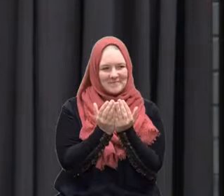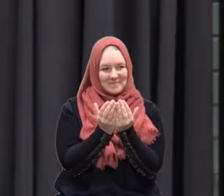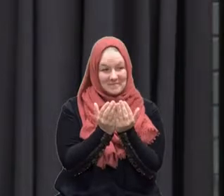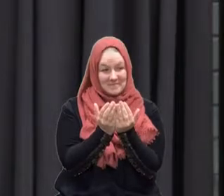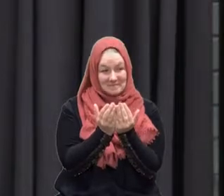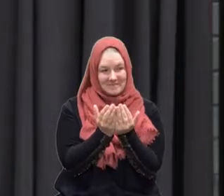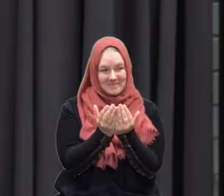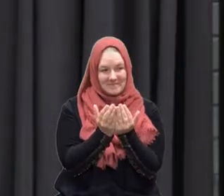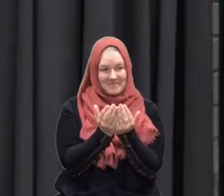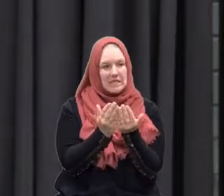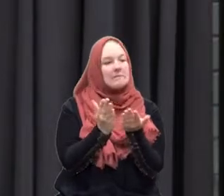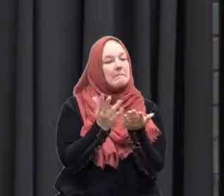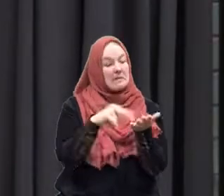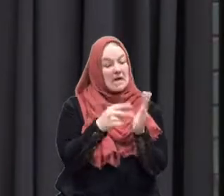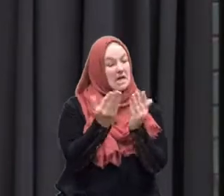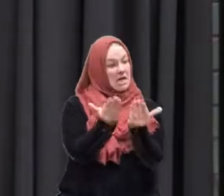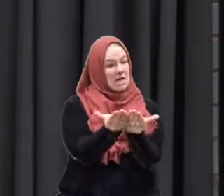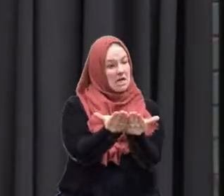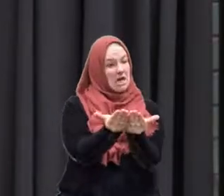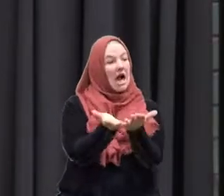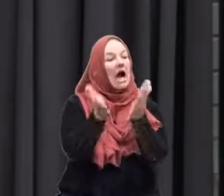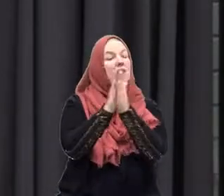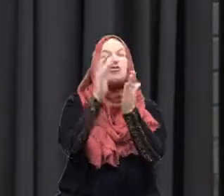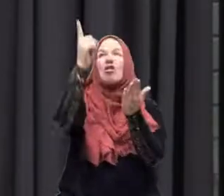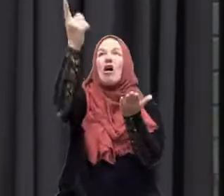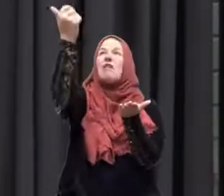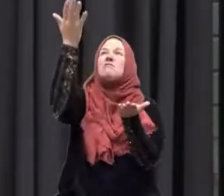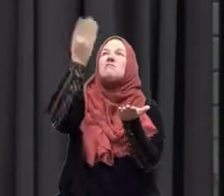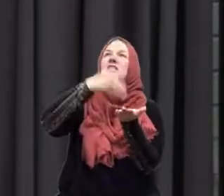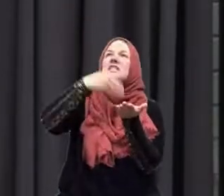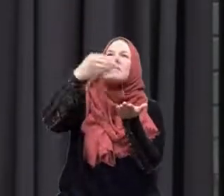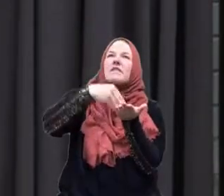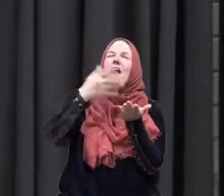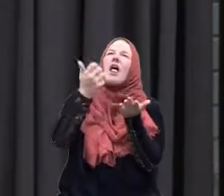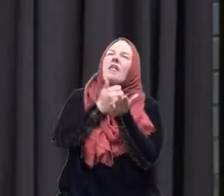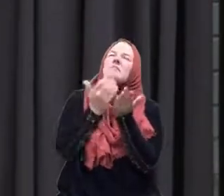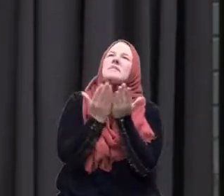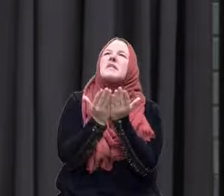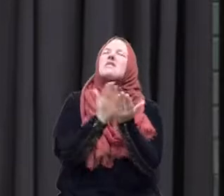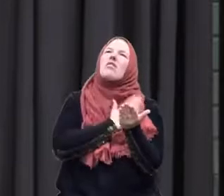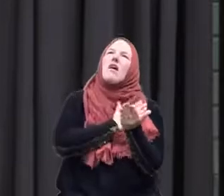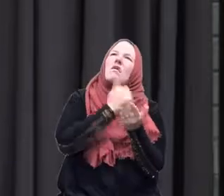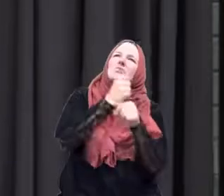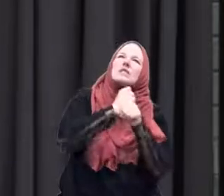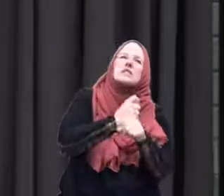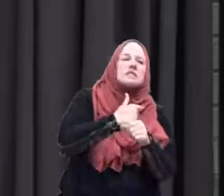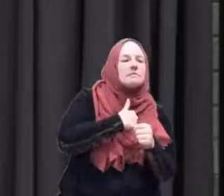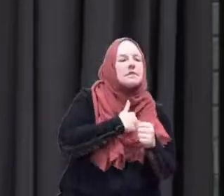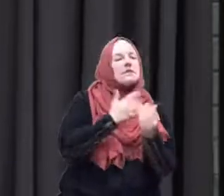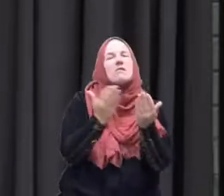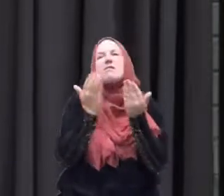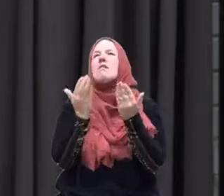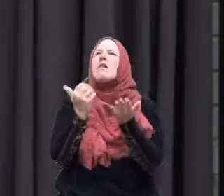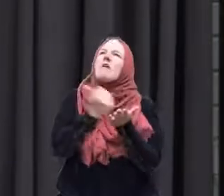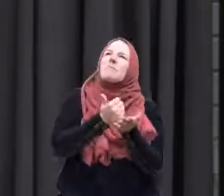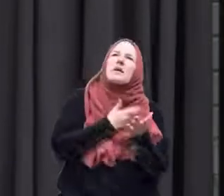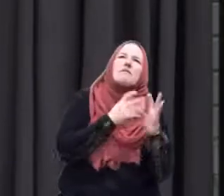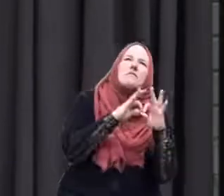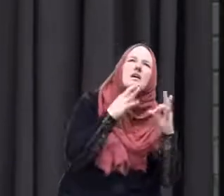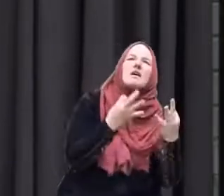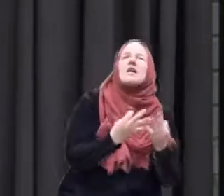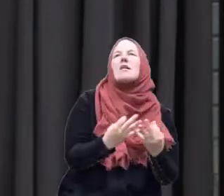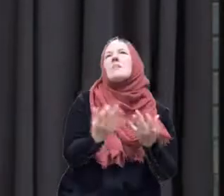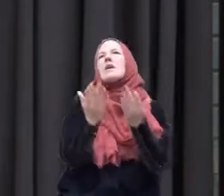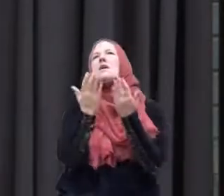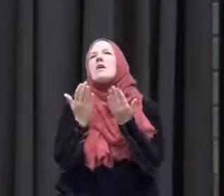منا واجعل ثأرنا على من ظلمنا ولا تجعل مصيبتنا في ديننا ولا تجعل الدنيا أكبر